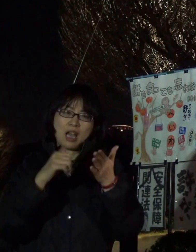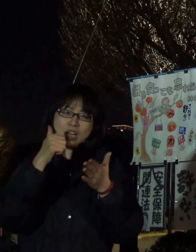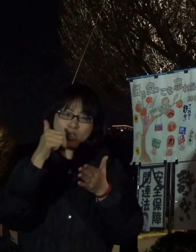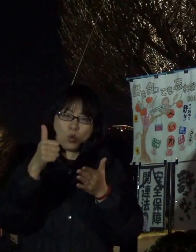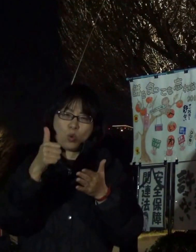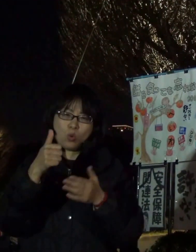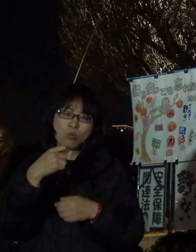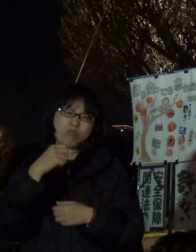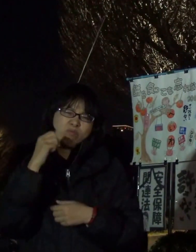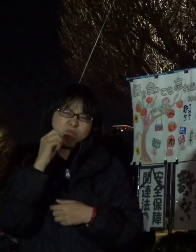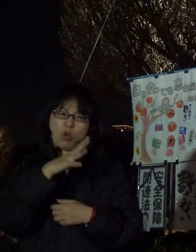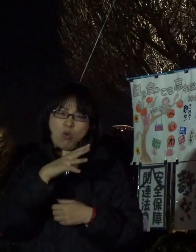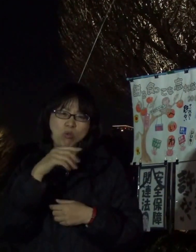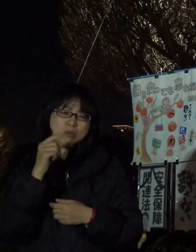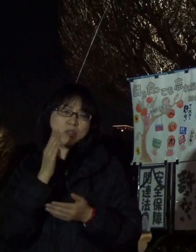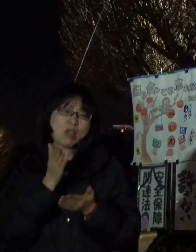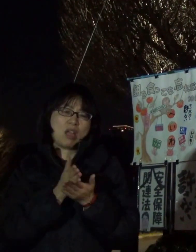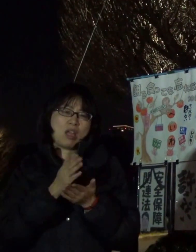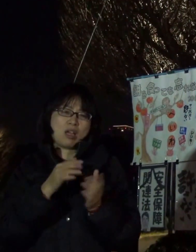です。